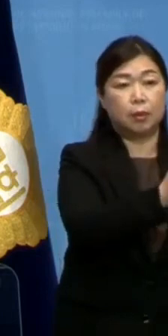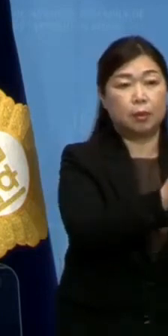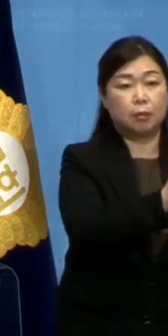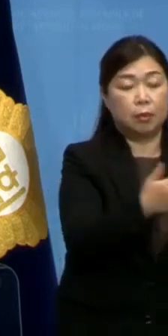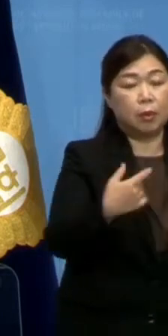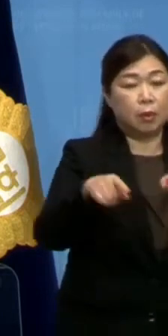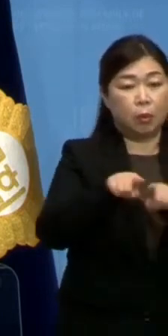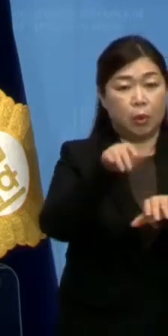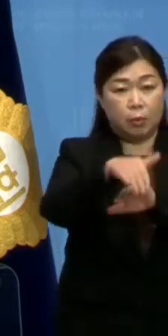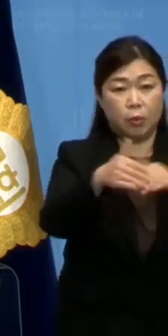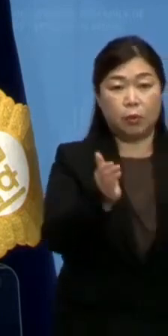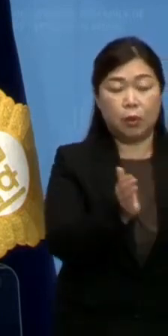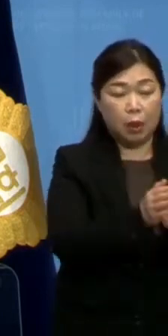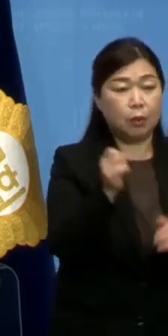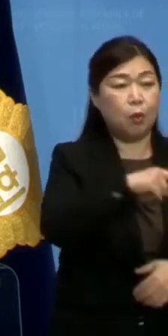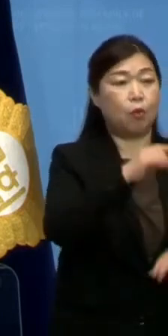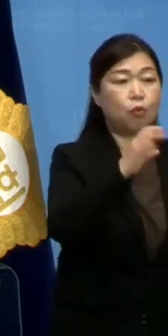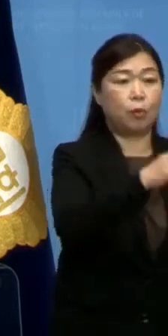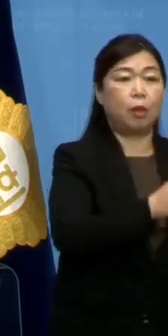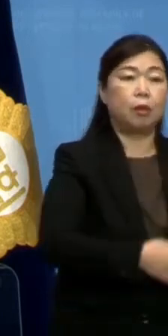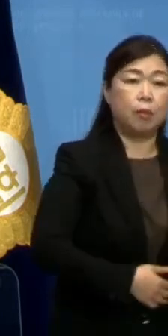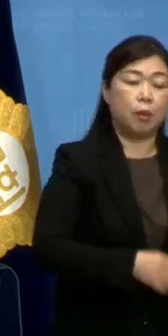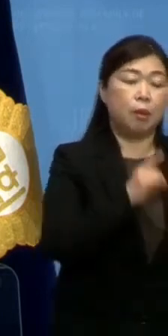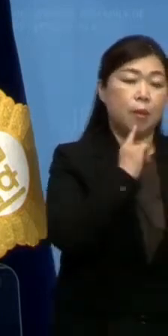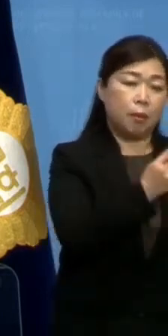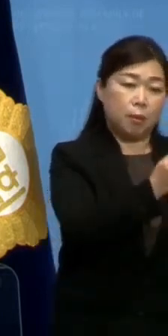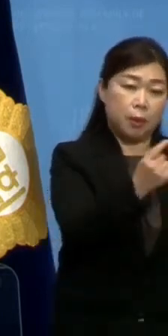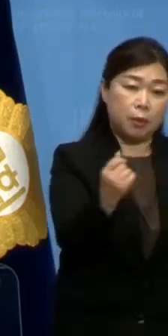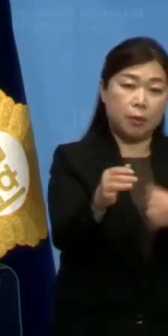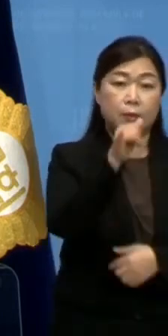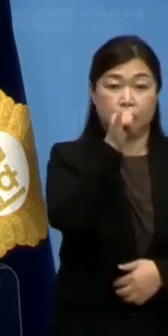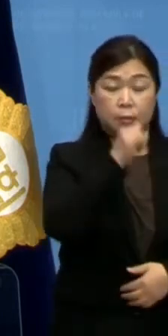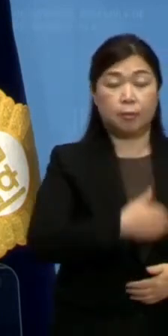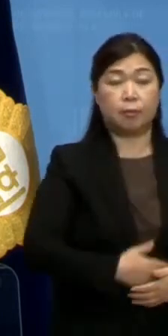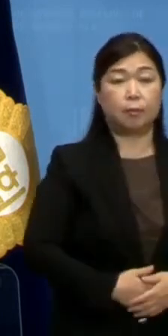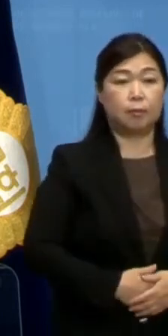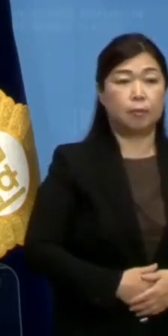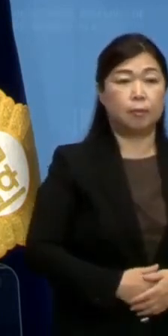더불어민주당과 국민의힘에서도 비슷한 말을 해왔습니다.